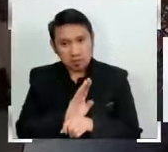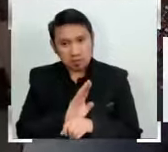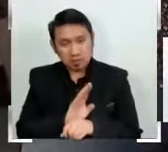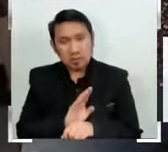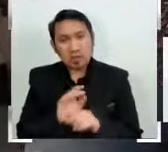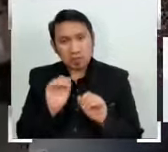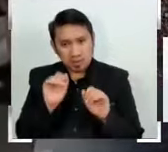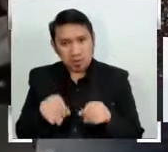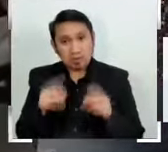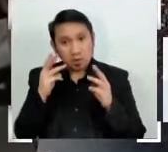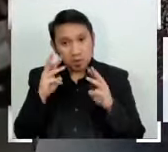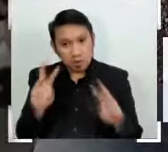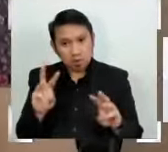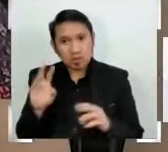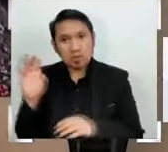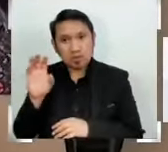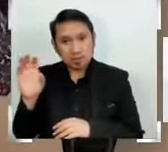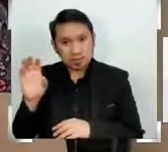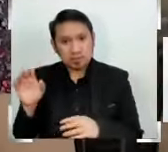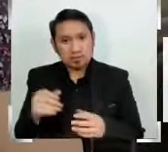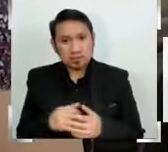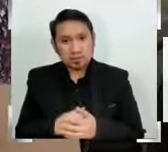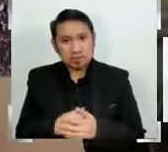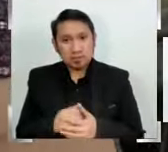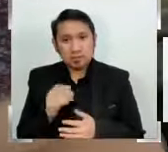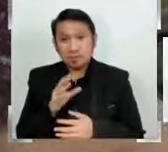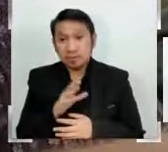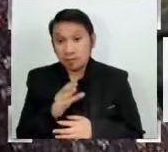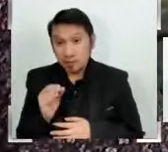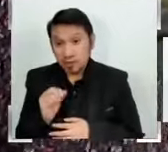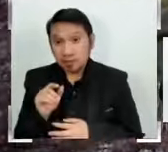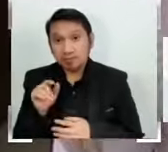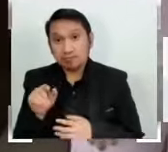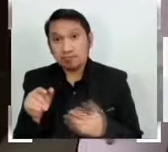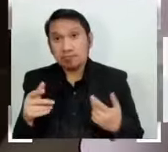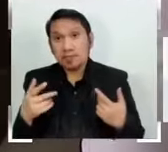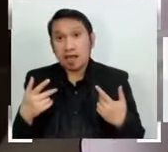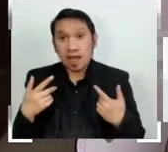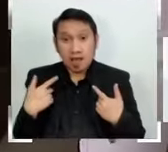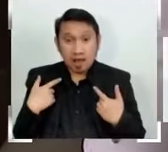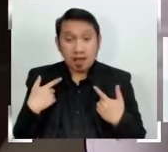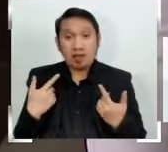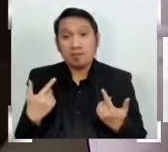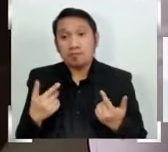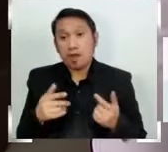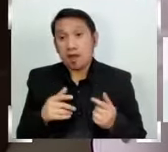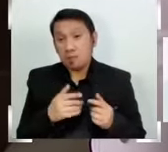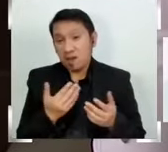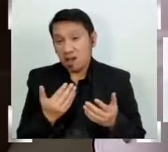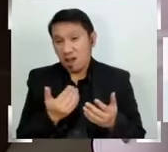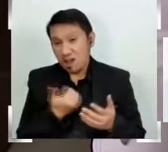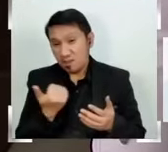Pasko. Balik taping din ang Kapuso Primetime Queen sa upcoming series nila ni Gabby Concepcion.